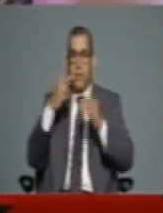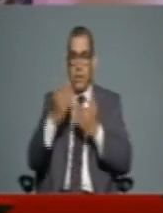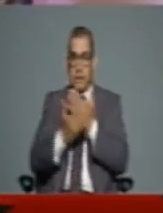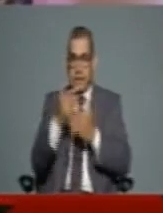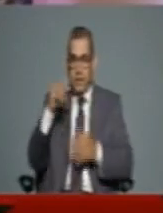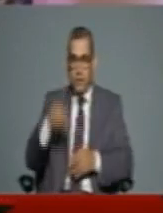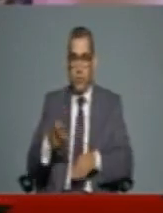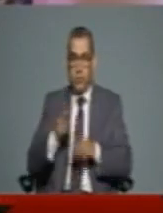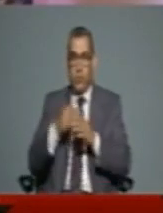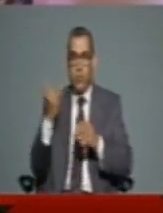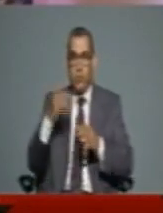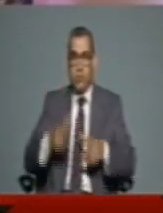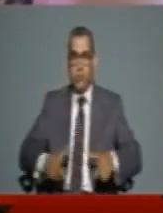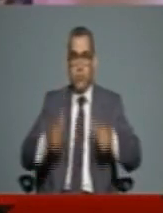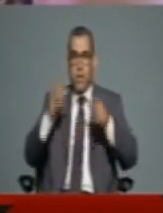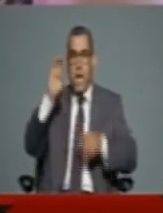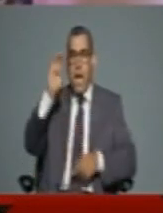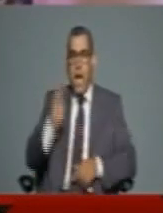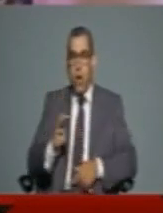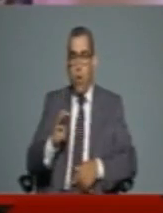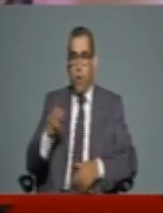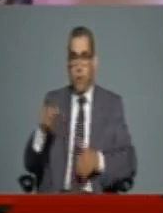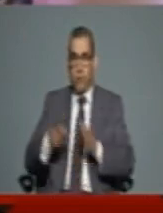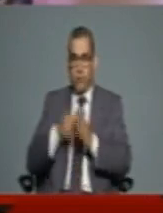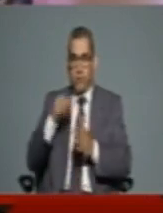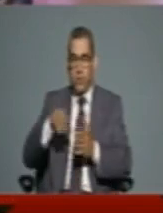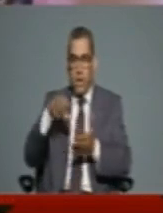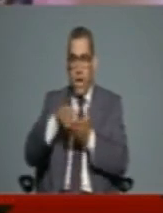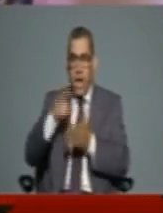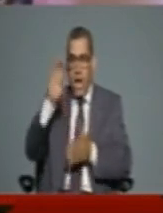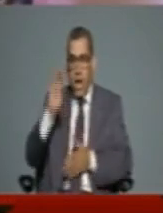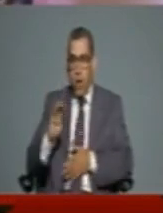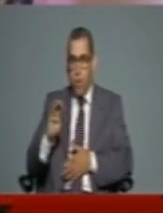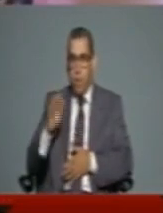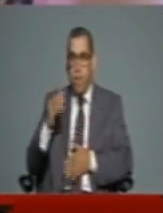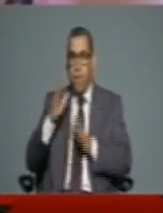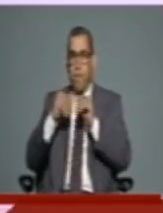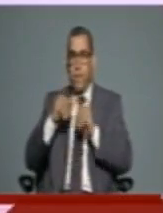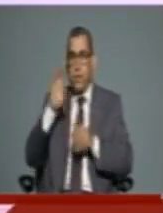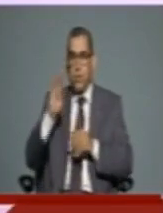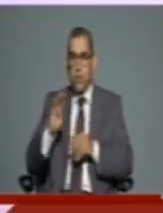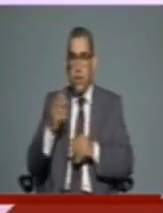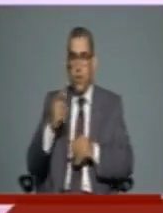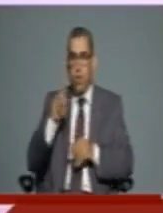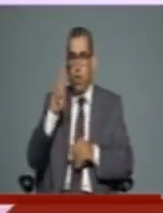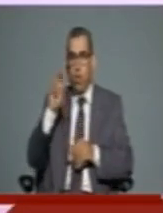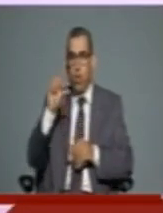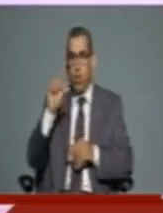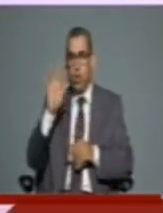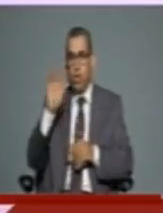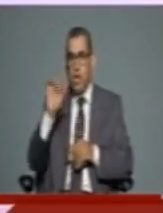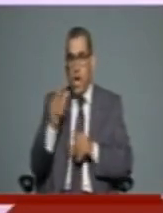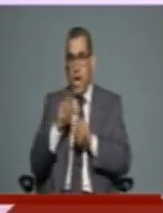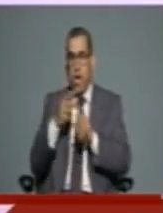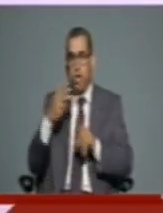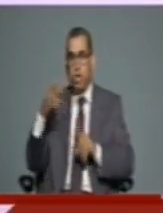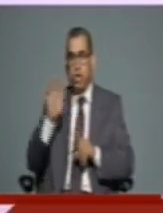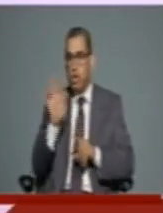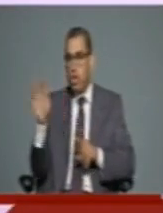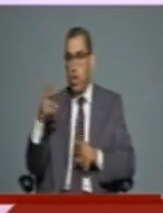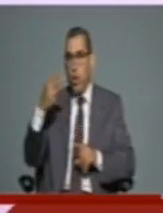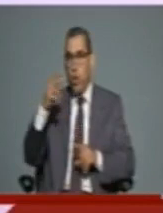صوامع الجنوب. النهاردة الجنوب، جنوب مصر، سواء في توشكا أو شرق العوينات زي ما شفنا، أو في